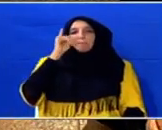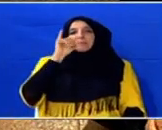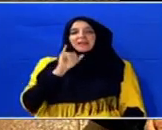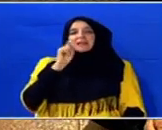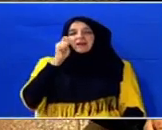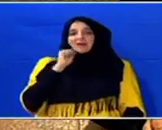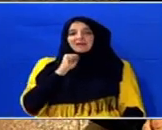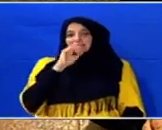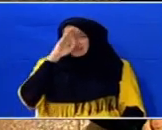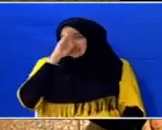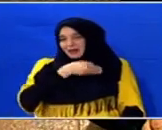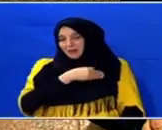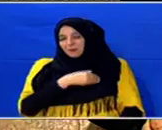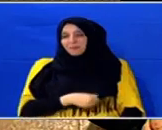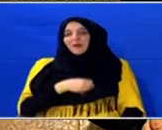السلام عليكم